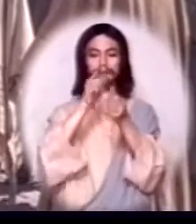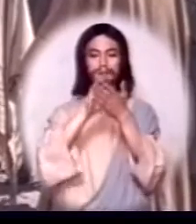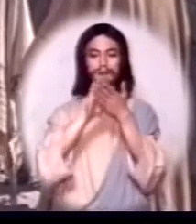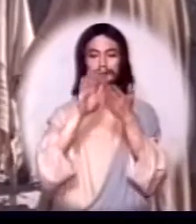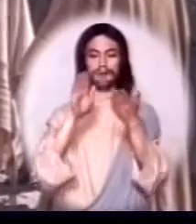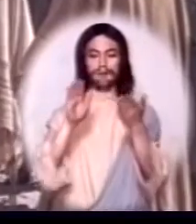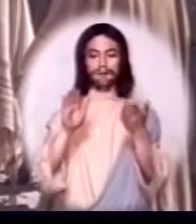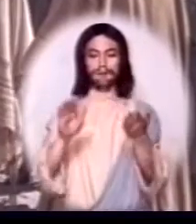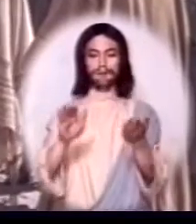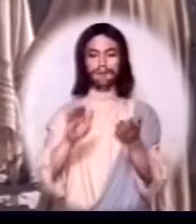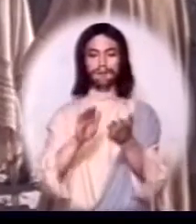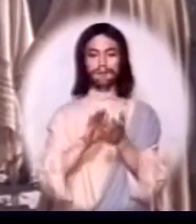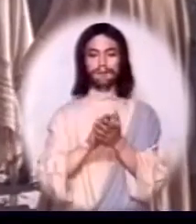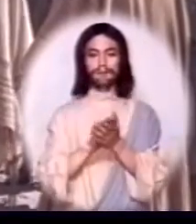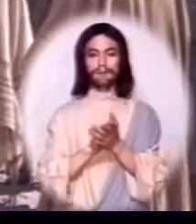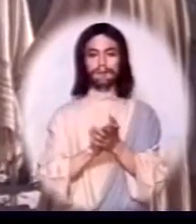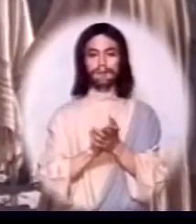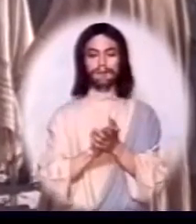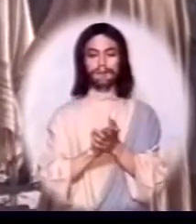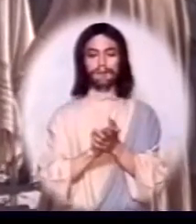같이 하였느니라.